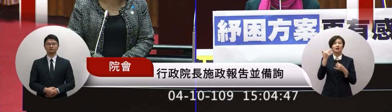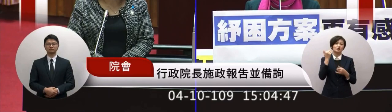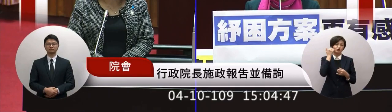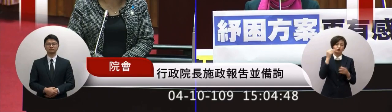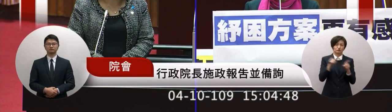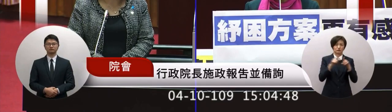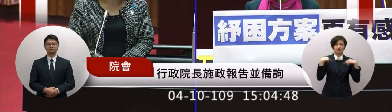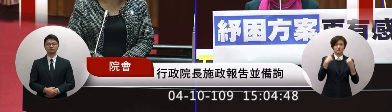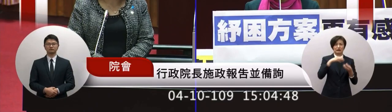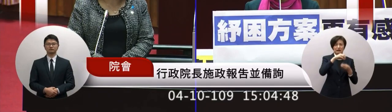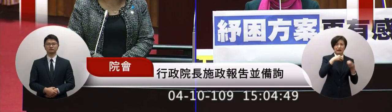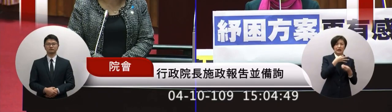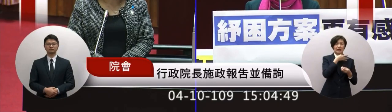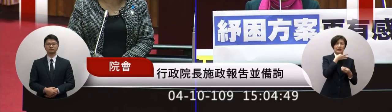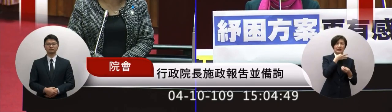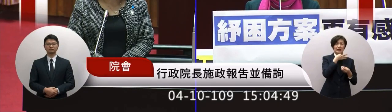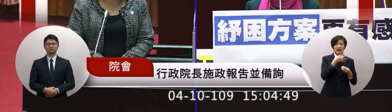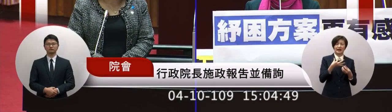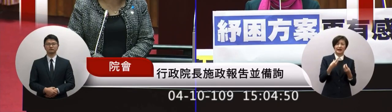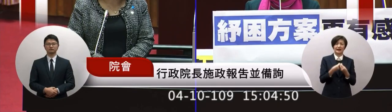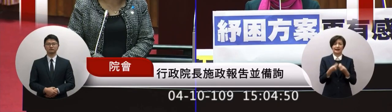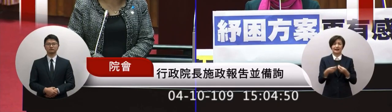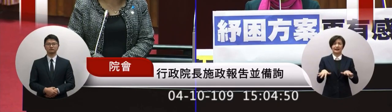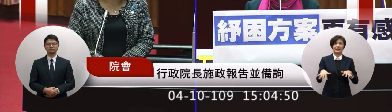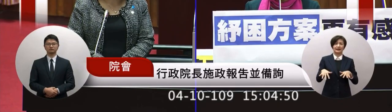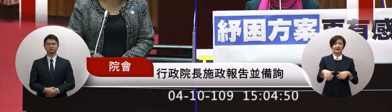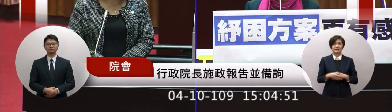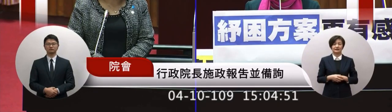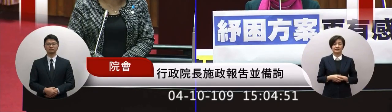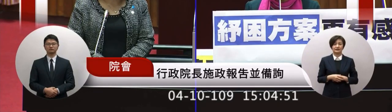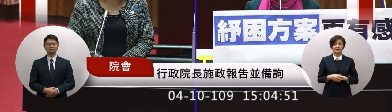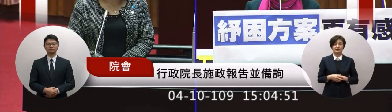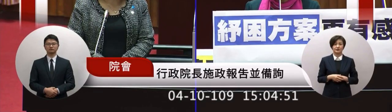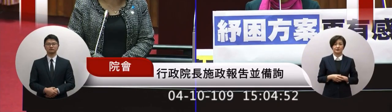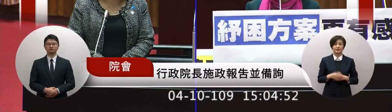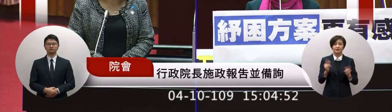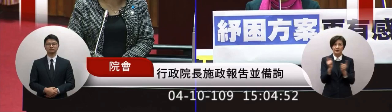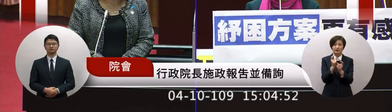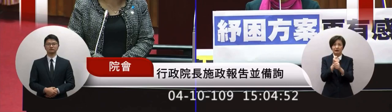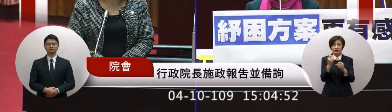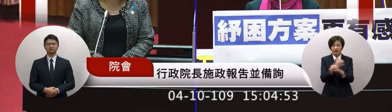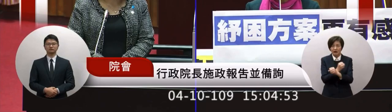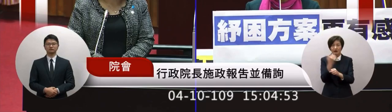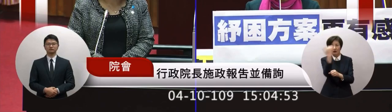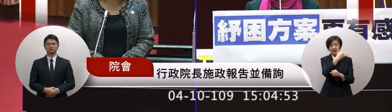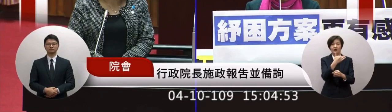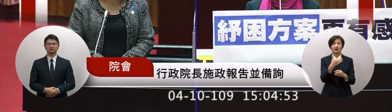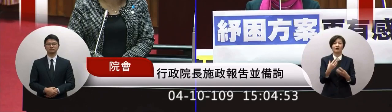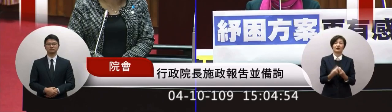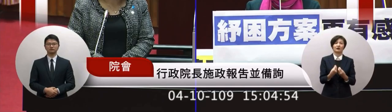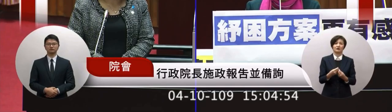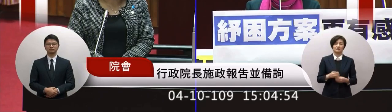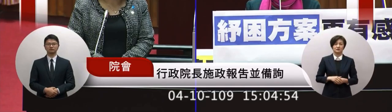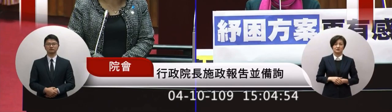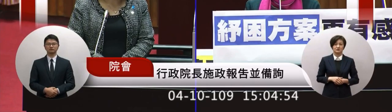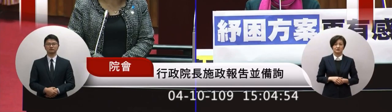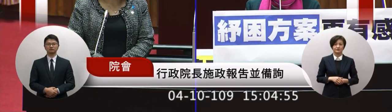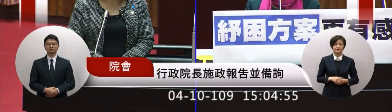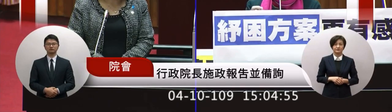的捉襟见肘，碰到这种工作失业的情况下 maybe 他还